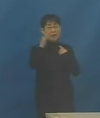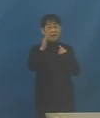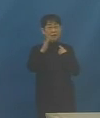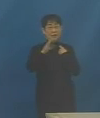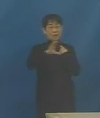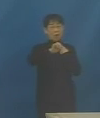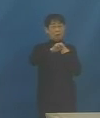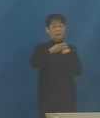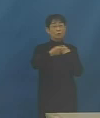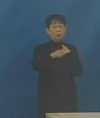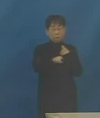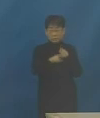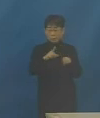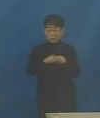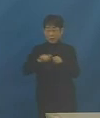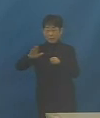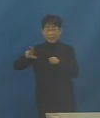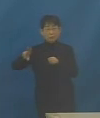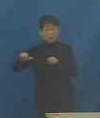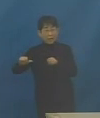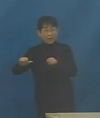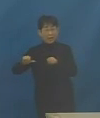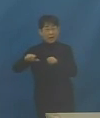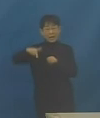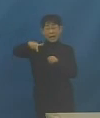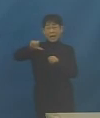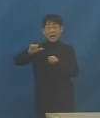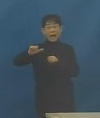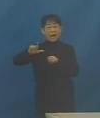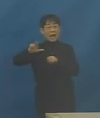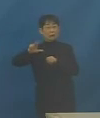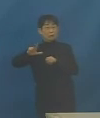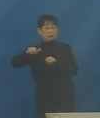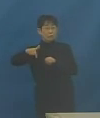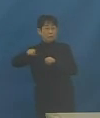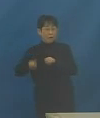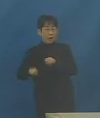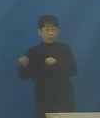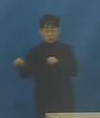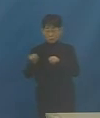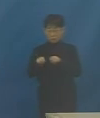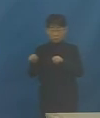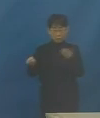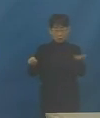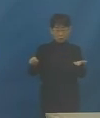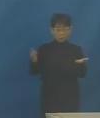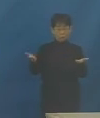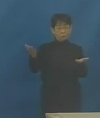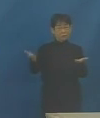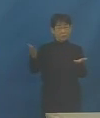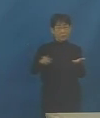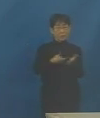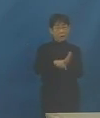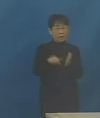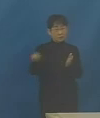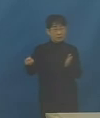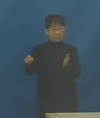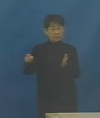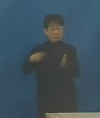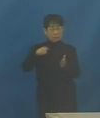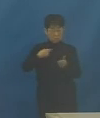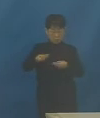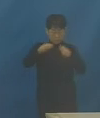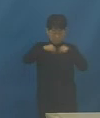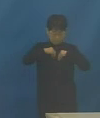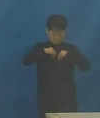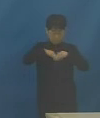カビアルファ株と比べてそもそものそのええまああのまあ世代時間が短いa